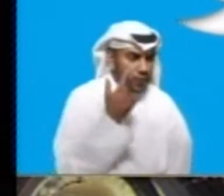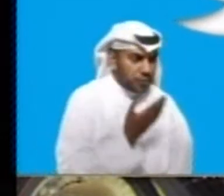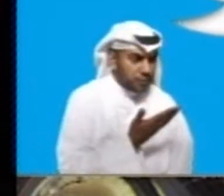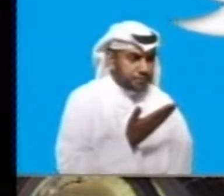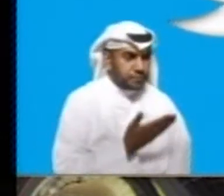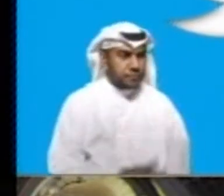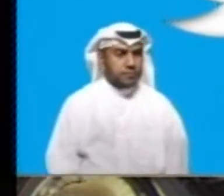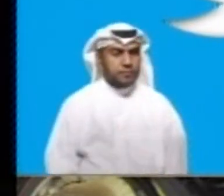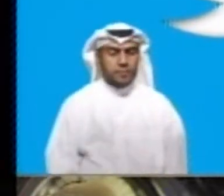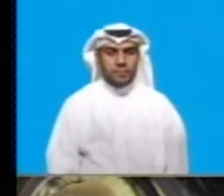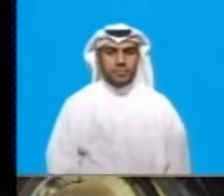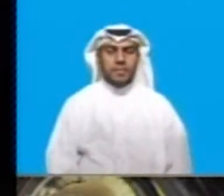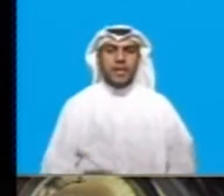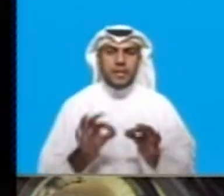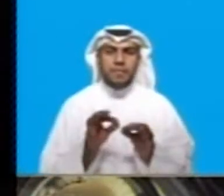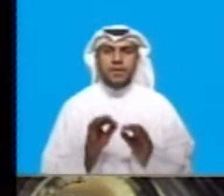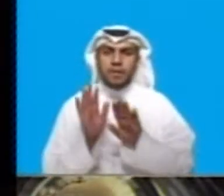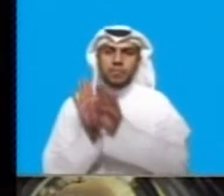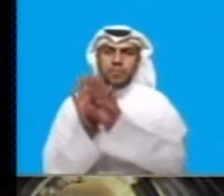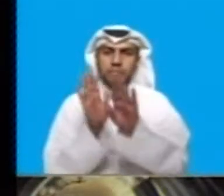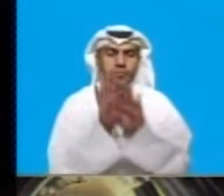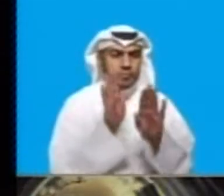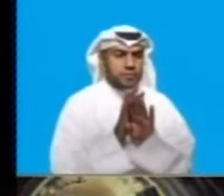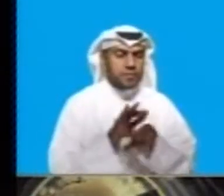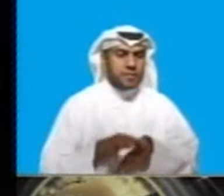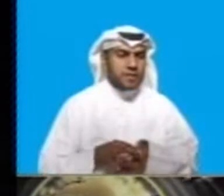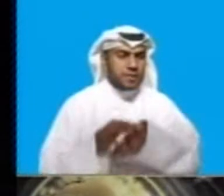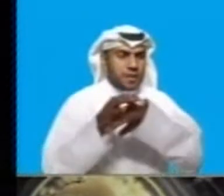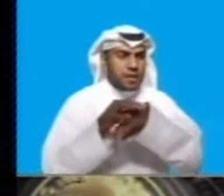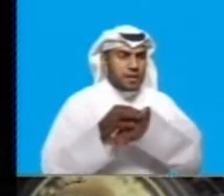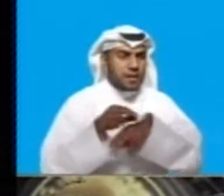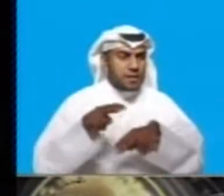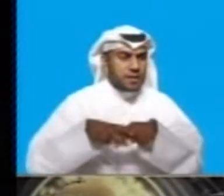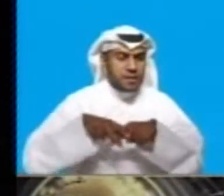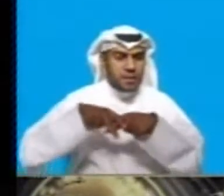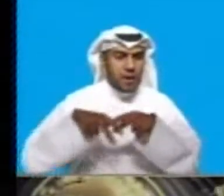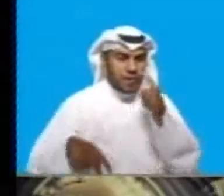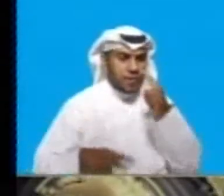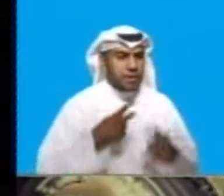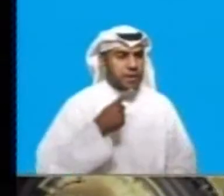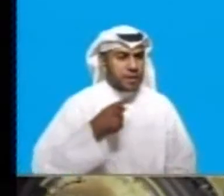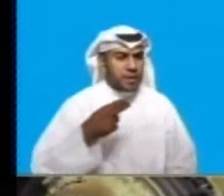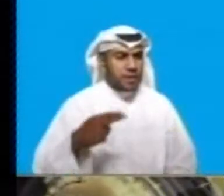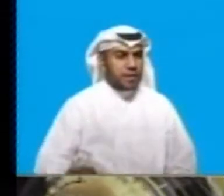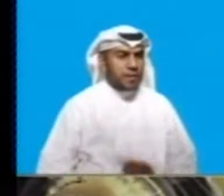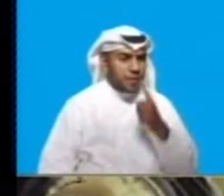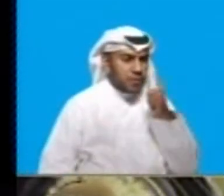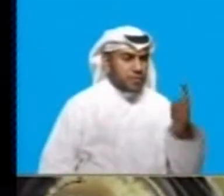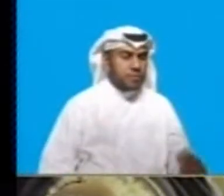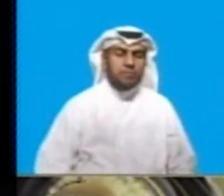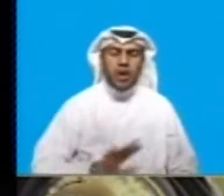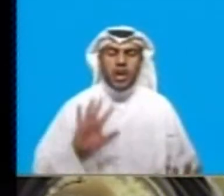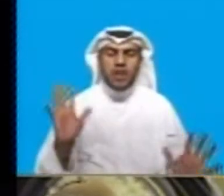وعبر هاشتاج جمعية الإغاثة الإنسانية وهاشتاج رحلة الإغاثة، تداولوا كل ما